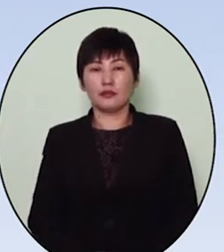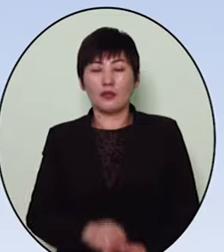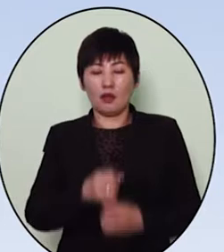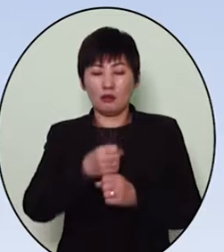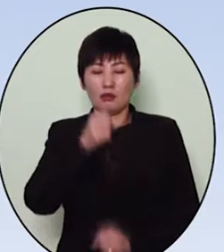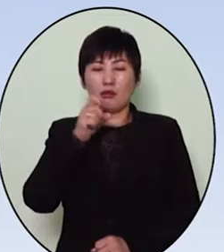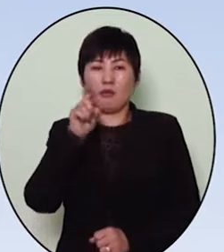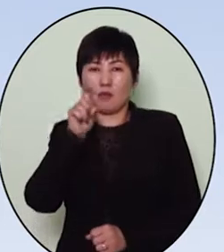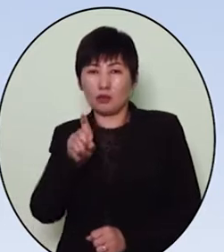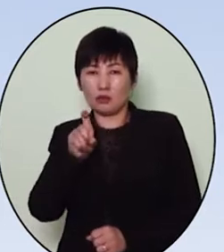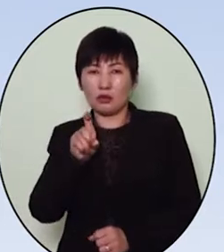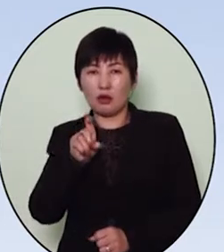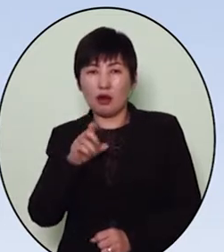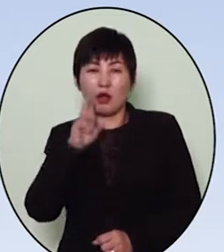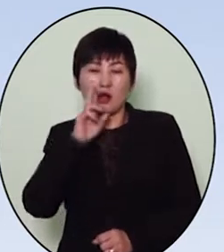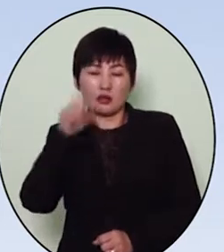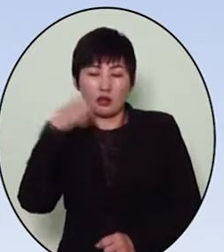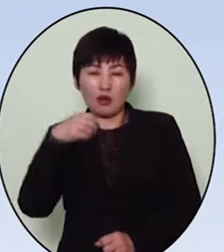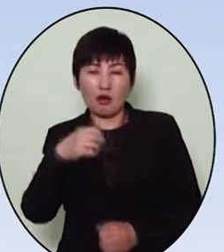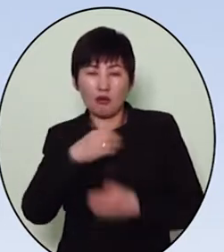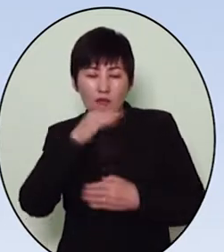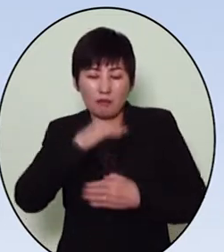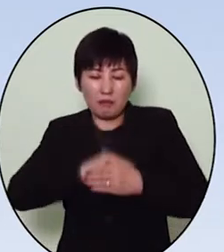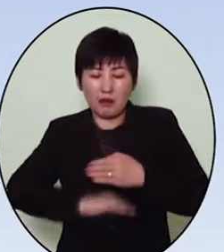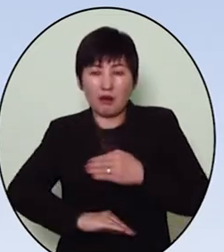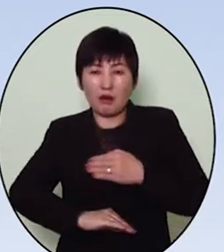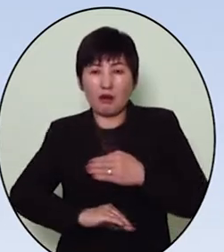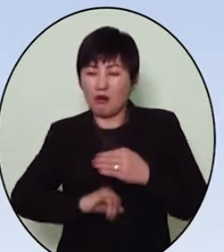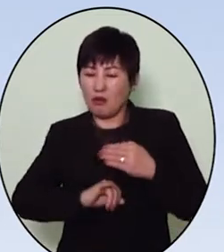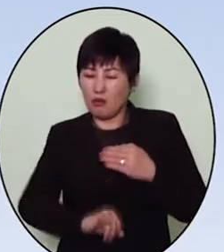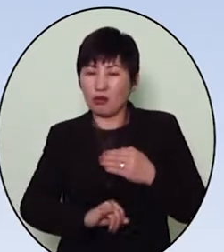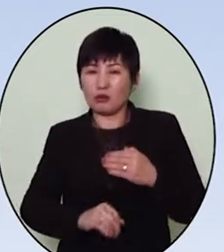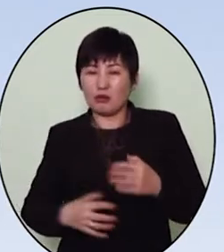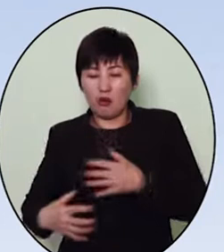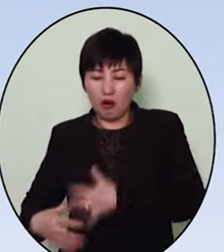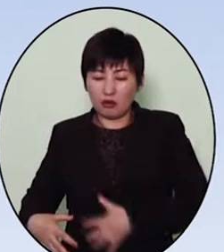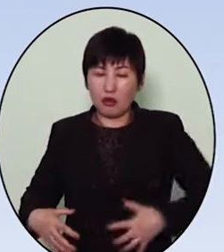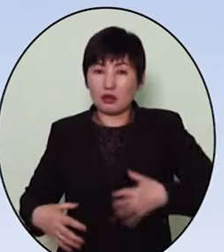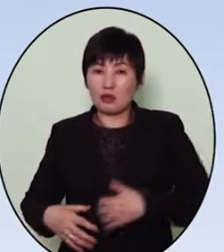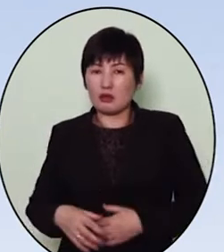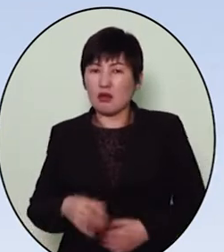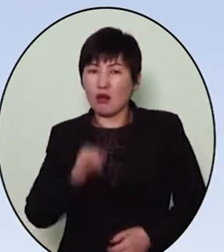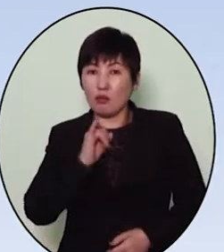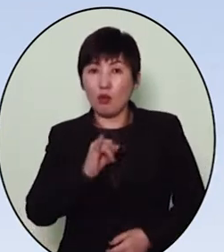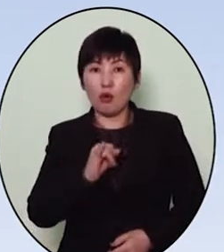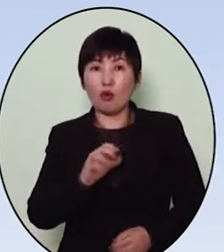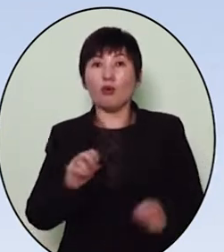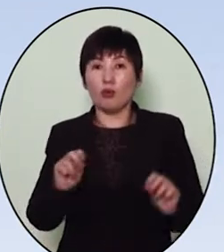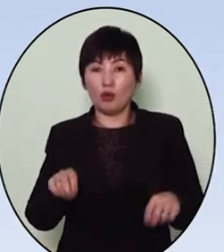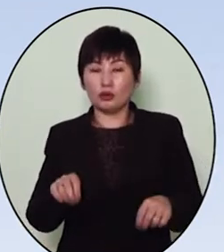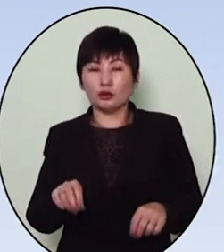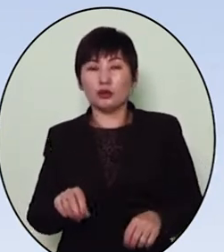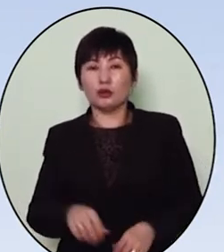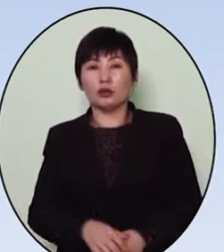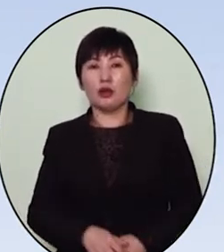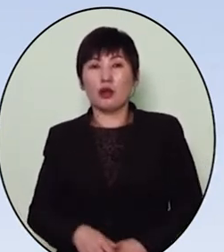Нуруу бүхтэр болвол идэж буй хоолны шингэц болон ходоод гэдсний үйл ажиллагаанд сөргөөр нөлөөлдөг.